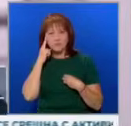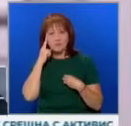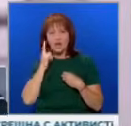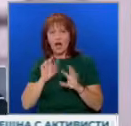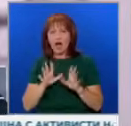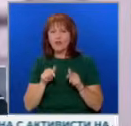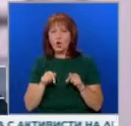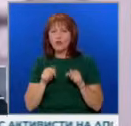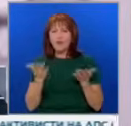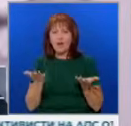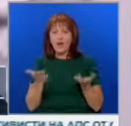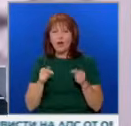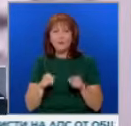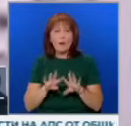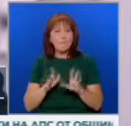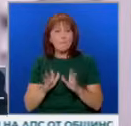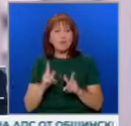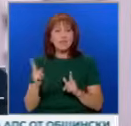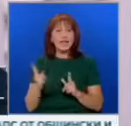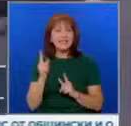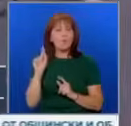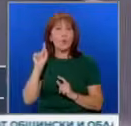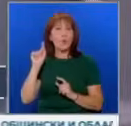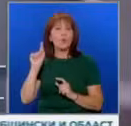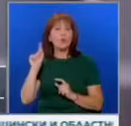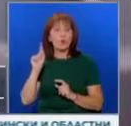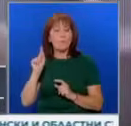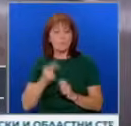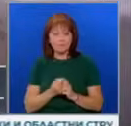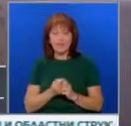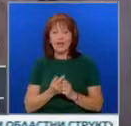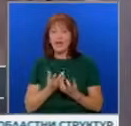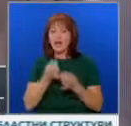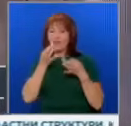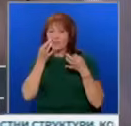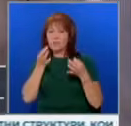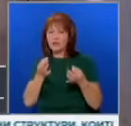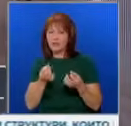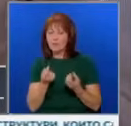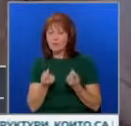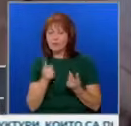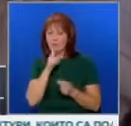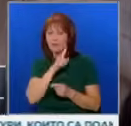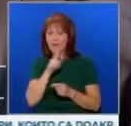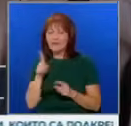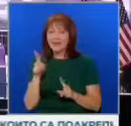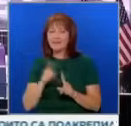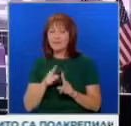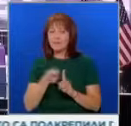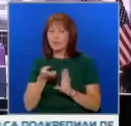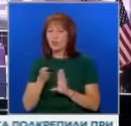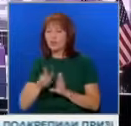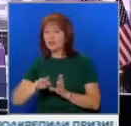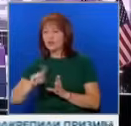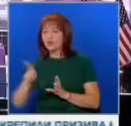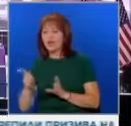какво беше това? Това може да е било само куршум. Във внимателно подбран момент, Тръмп отиде до другия край на сцената